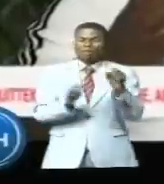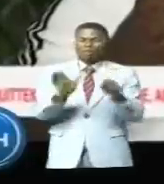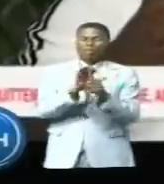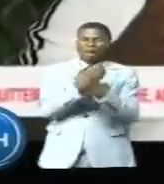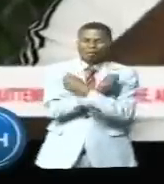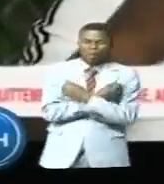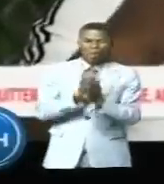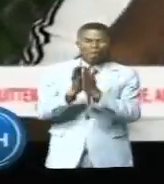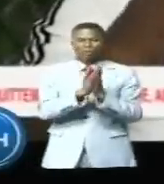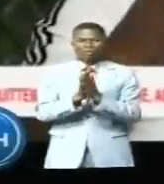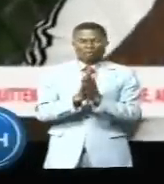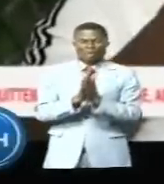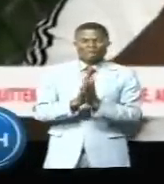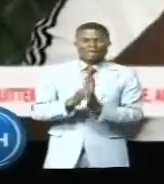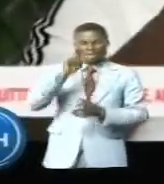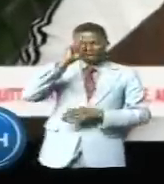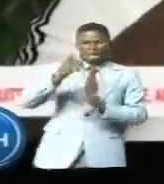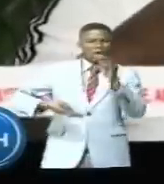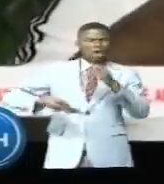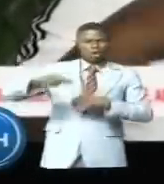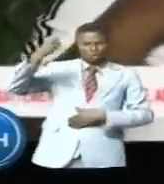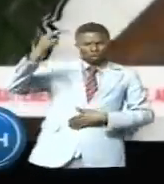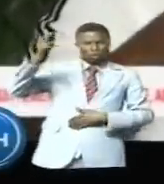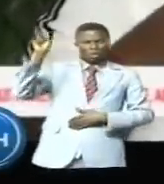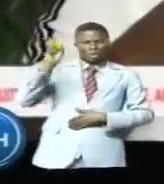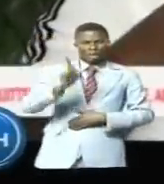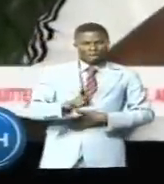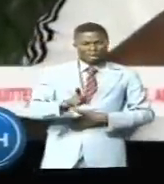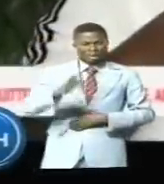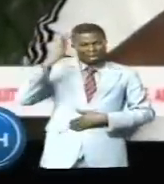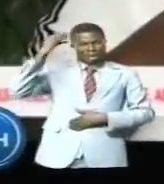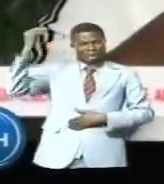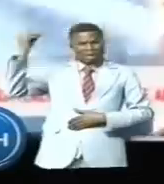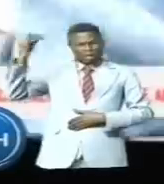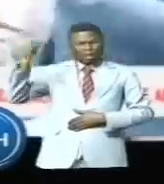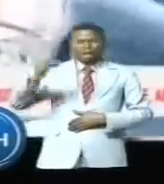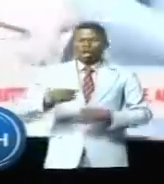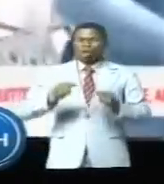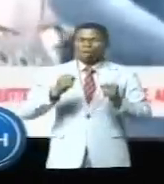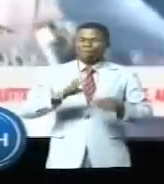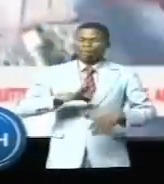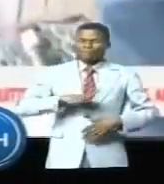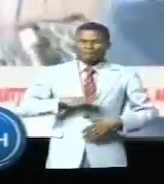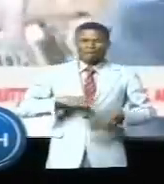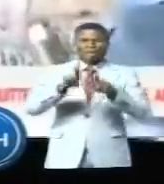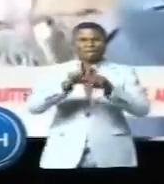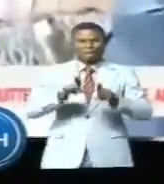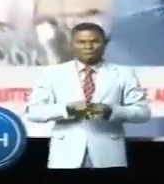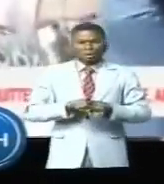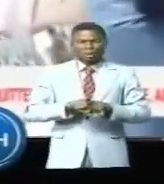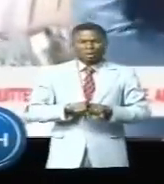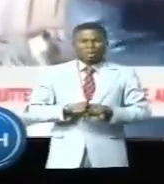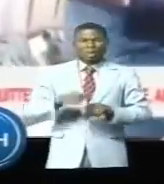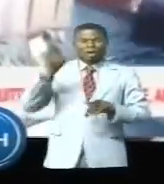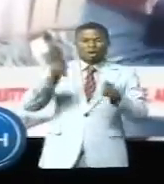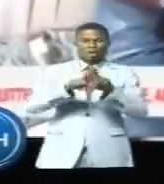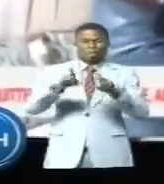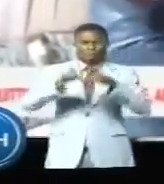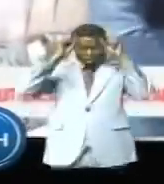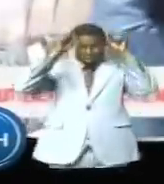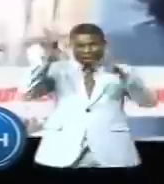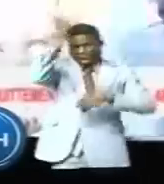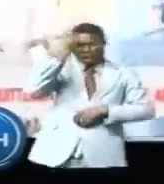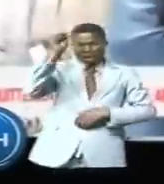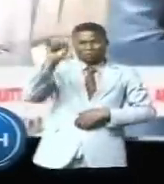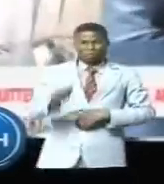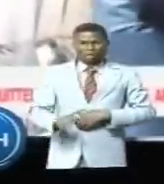c'est un homme nouveau qui arrive, qui a vécu une expérience douloureuse, mais qui, à l'image de Nelson Mandela, a